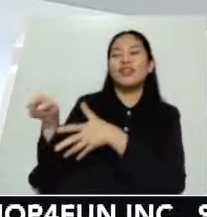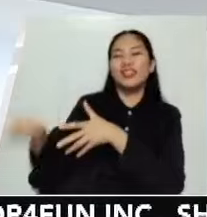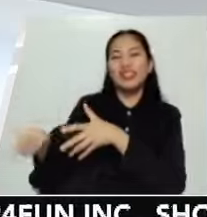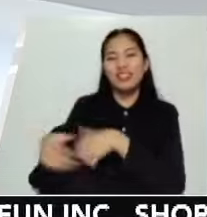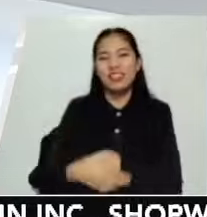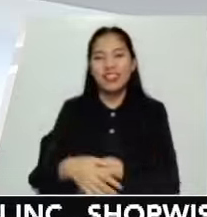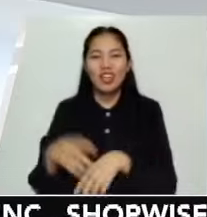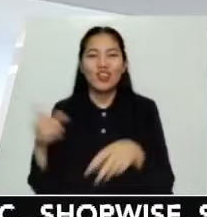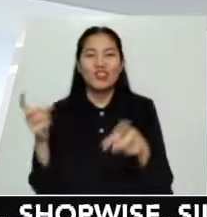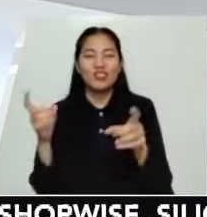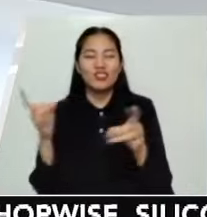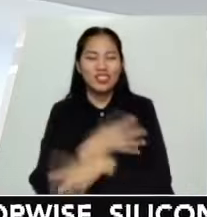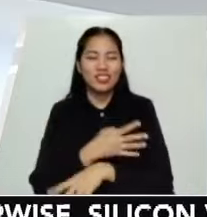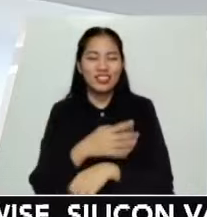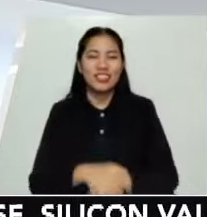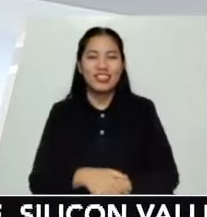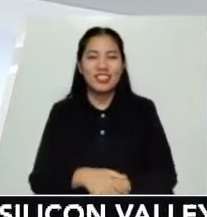pong